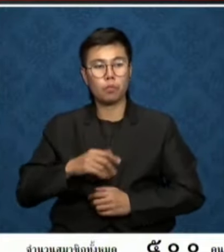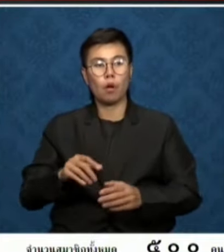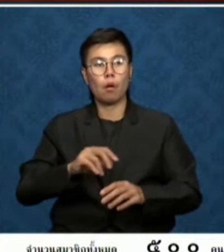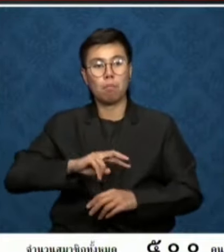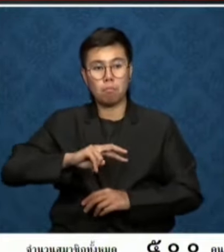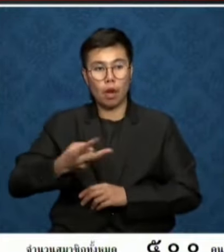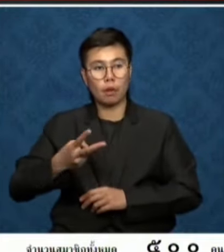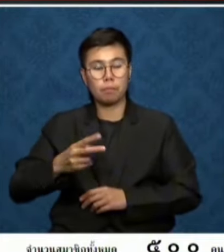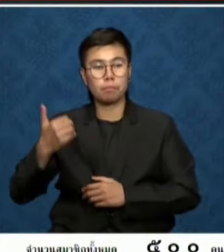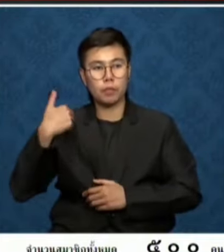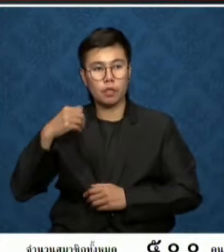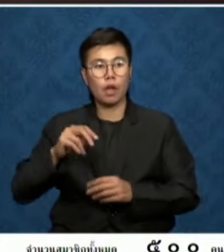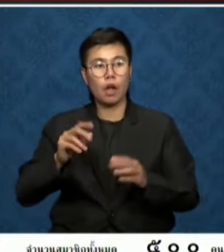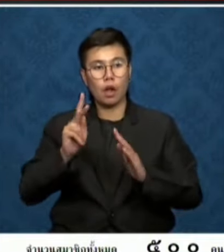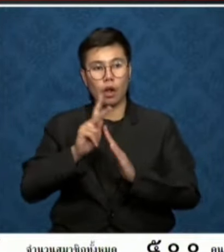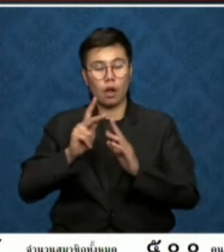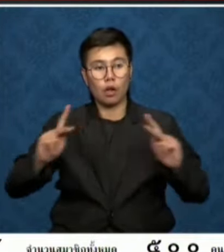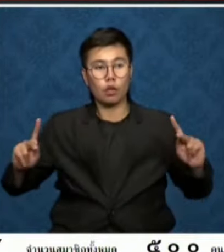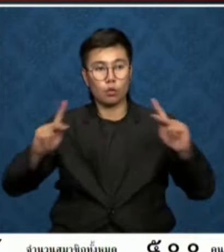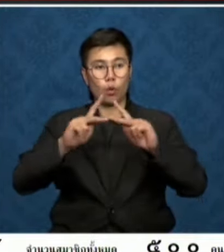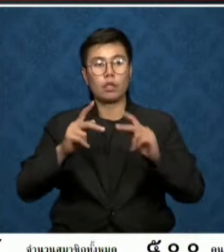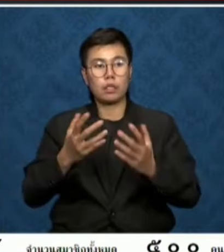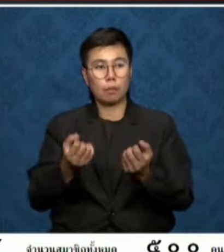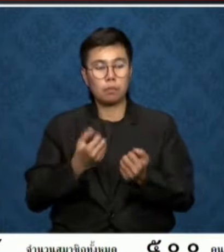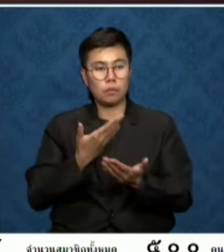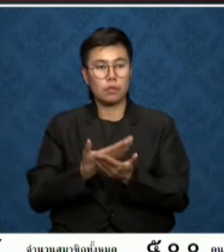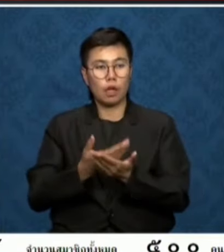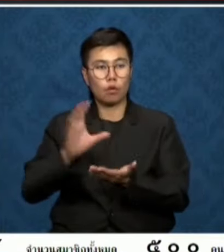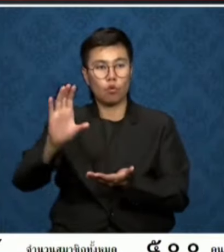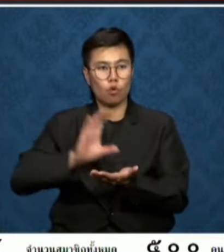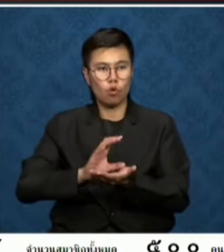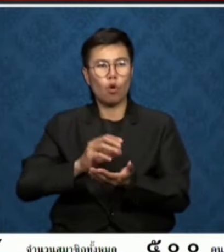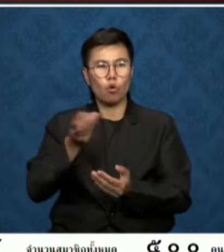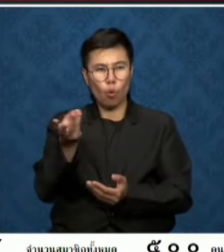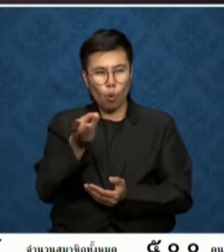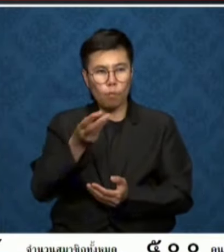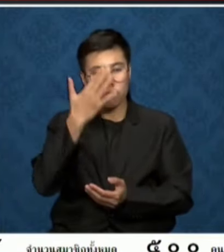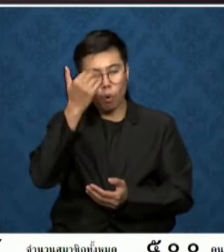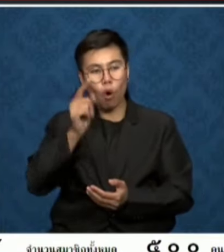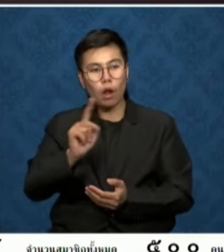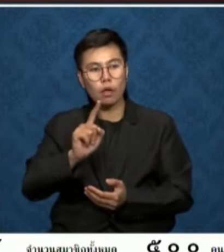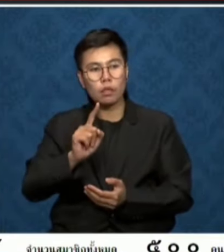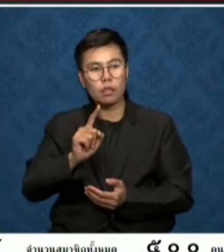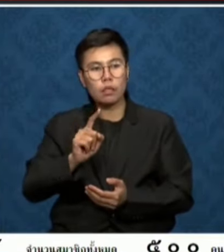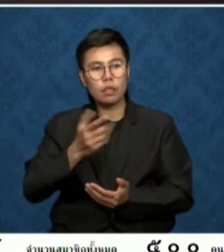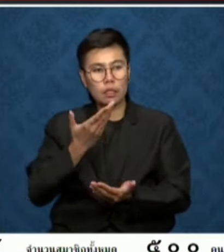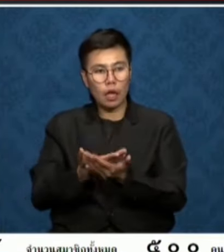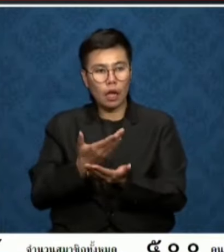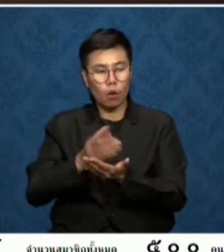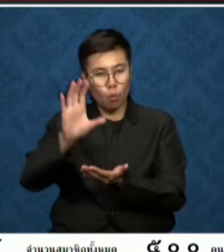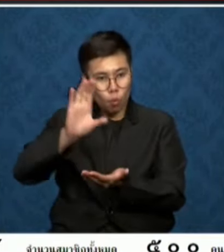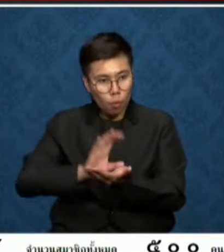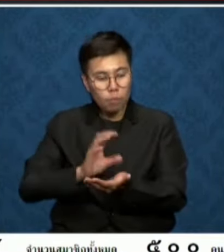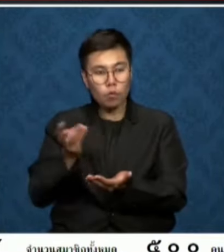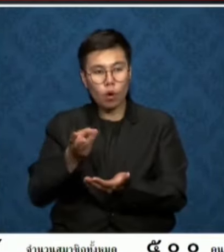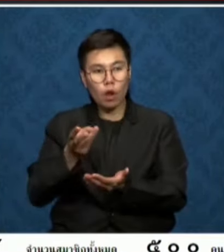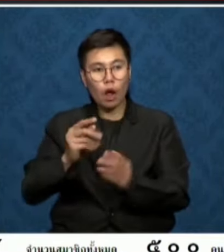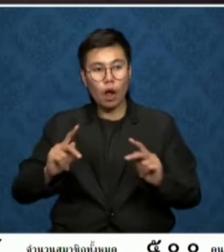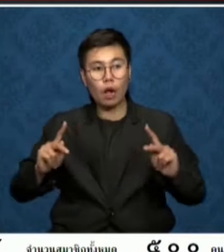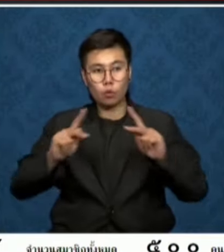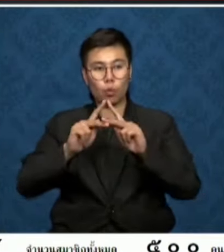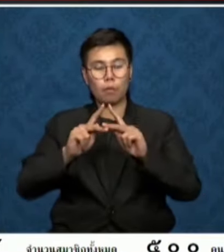งพลังงานทั้งที่เป็นกระทรวงที่ได้รับการจัดสรรงบประมาณน้อยที่สุดครับแต่การได้รับงบน้อยไม่ได้หมายความว่ากระทรวงนั้น